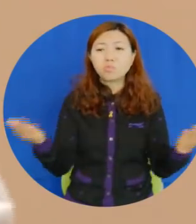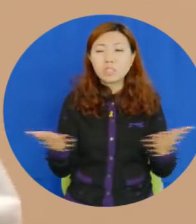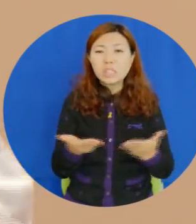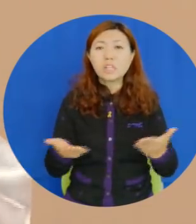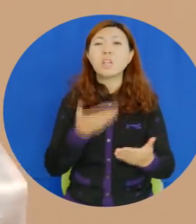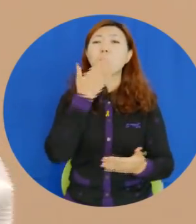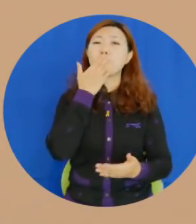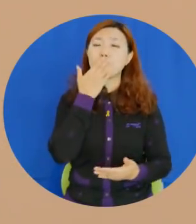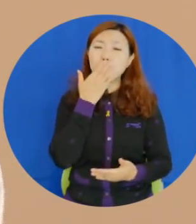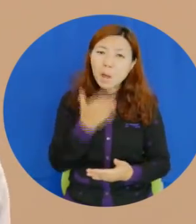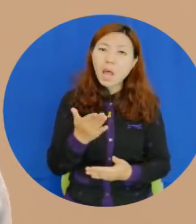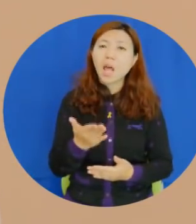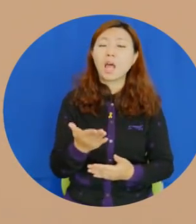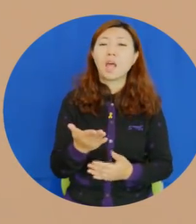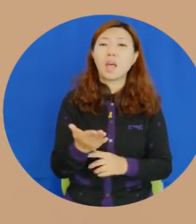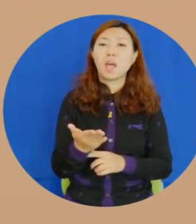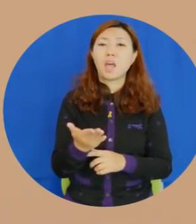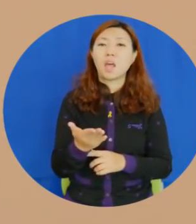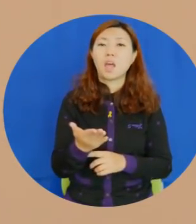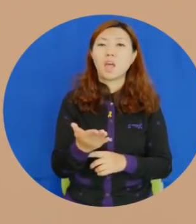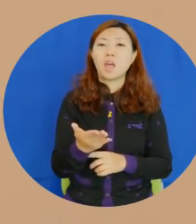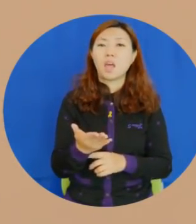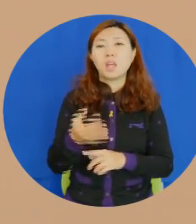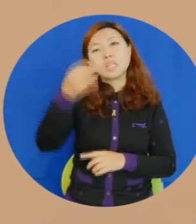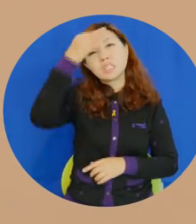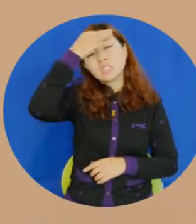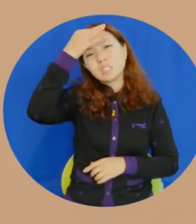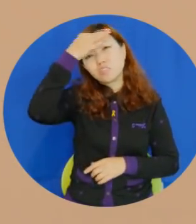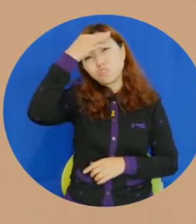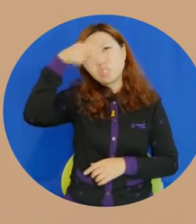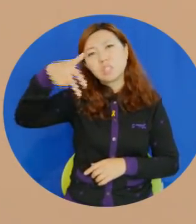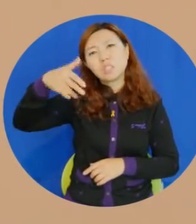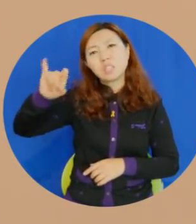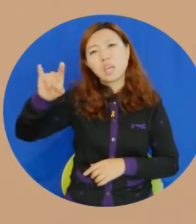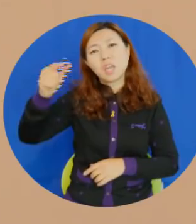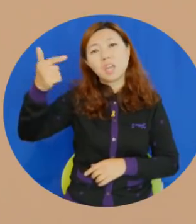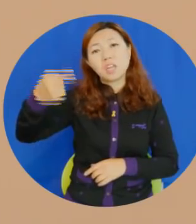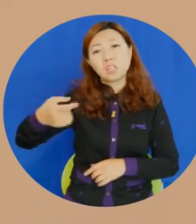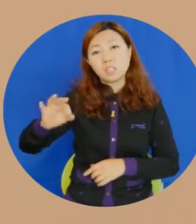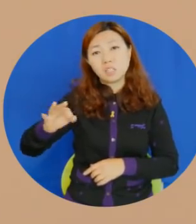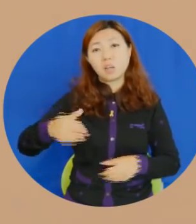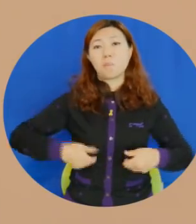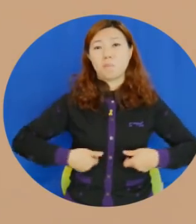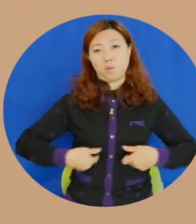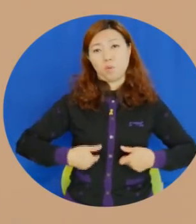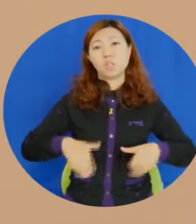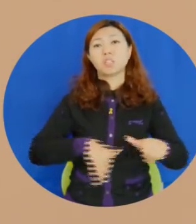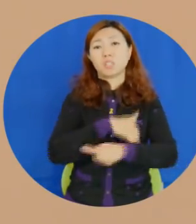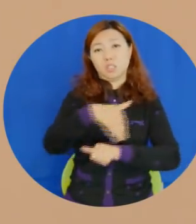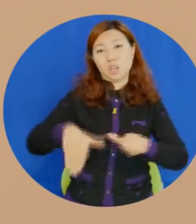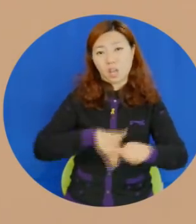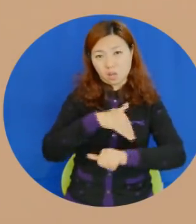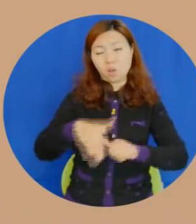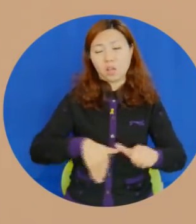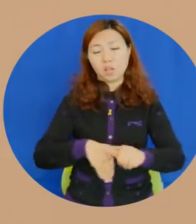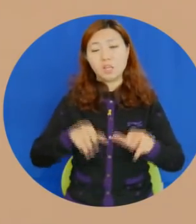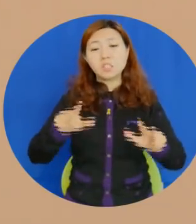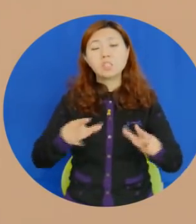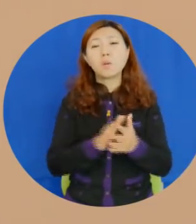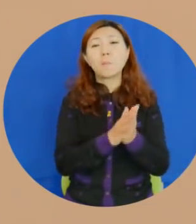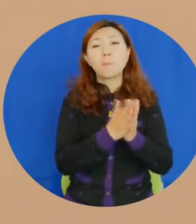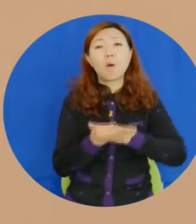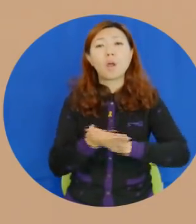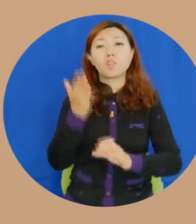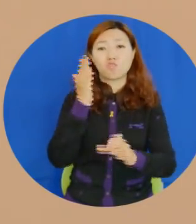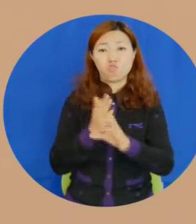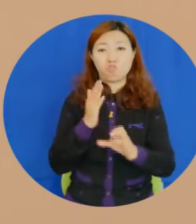어디든지 가면 무슨 일이든지 할 수 있는 이런 지금 재능이 필요로 하는 시대가 이제